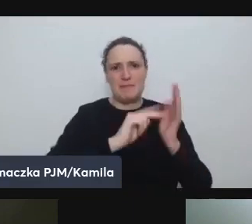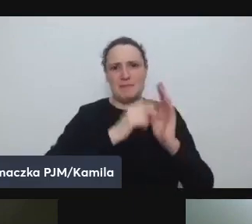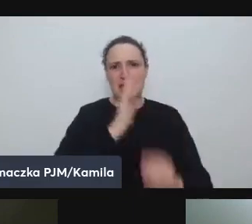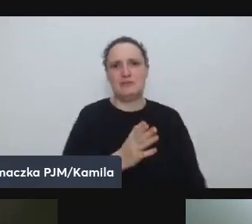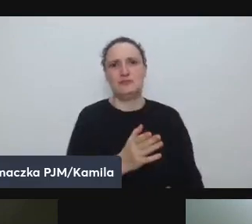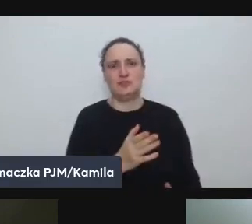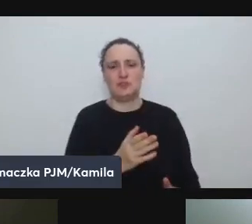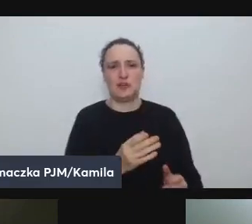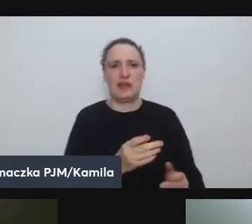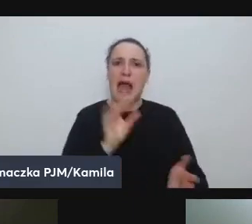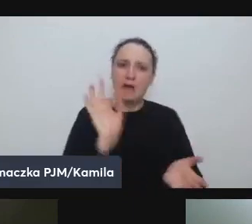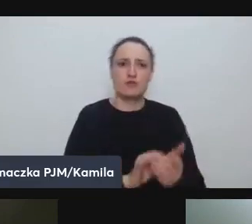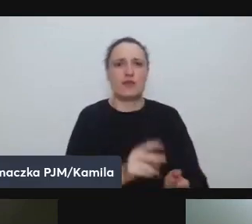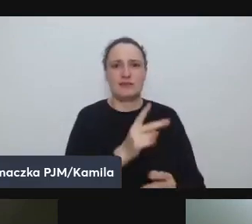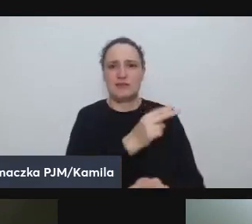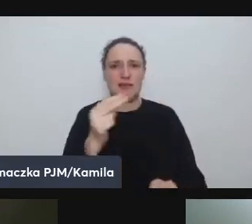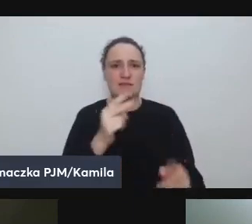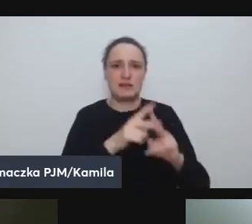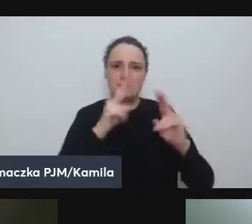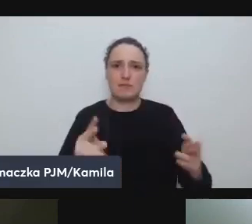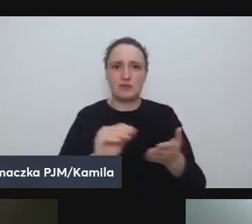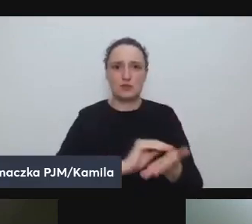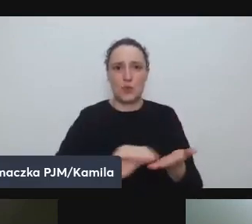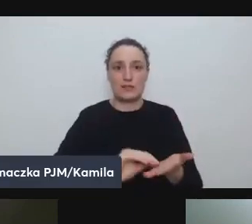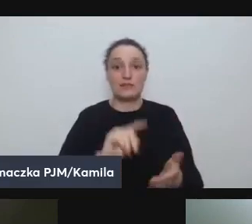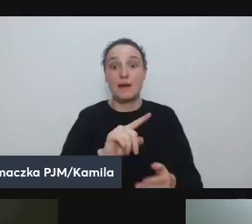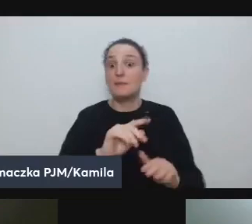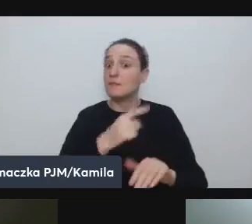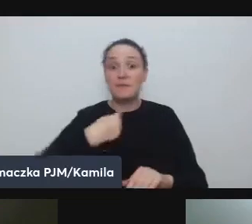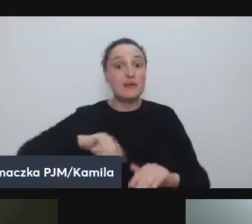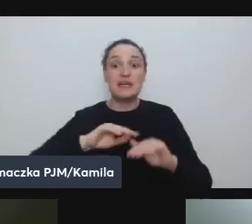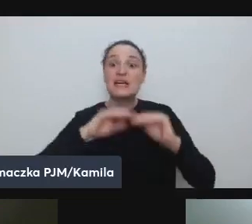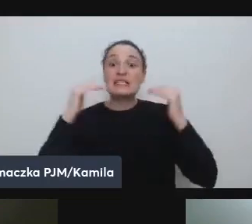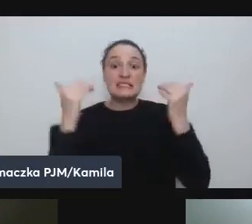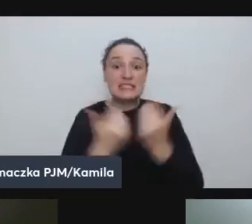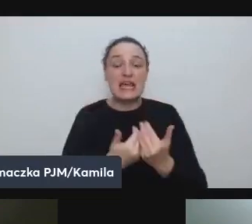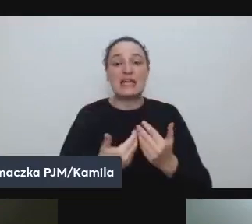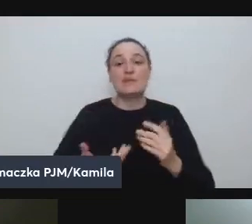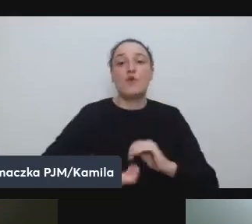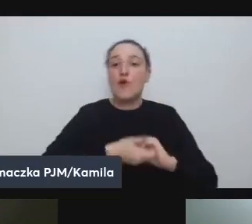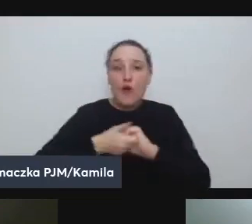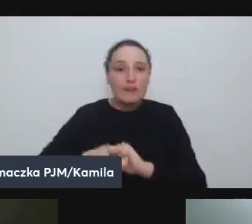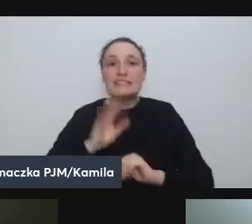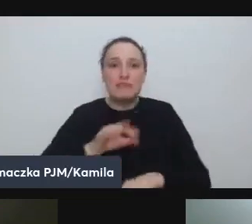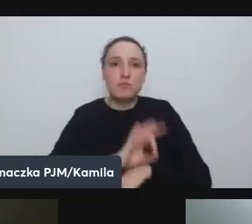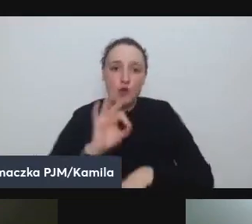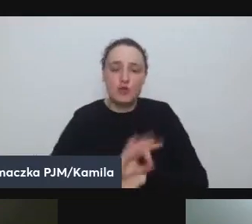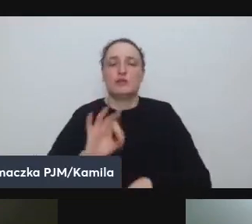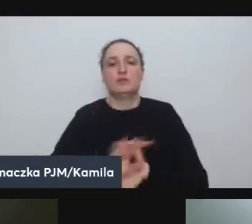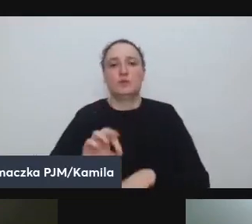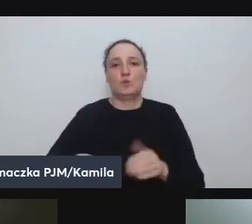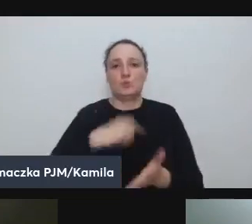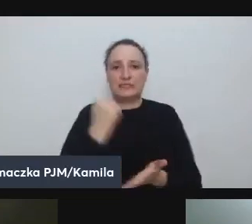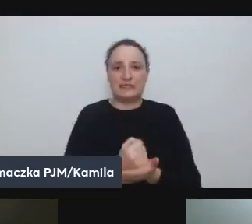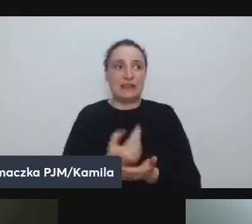w zakresie menstruacji i zaniosłyśmy do Sejmu w ramach całej okresowej koalicji projekt ustawy, w której